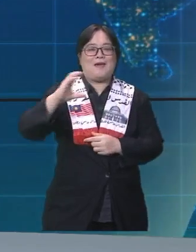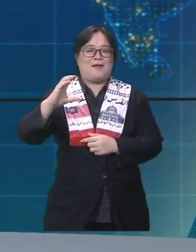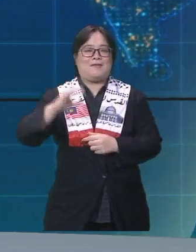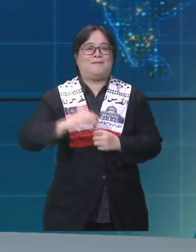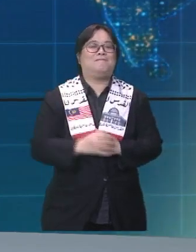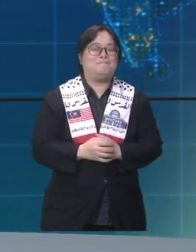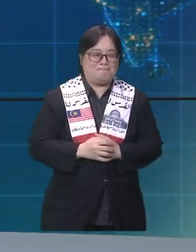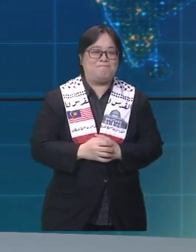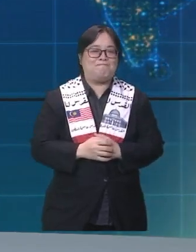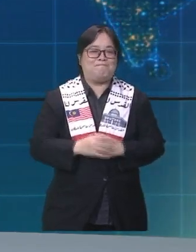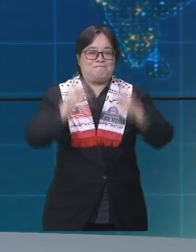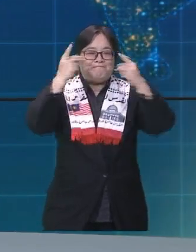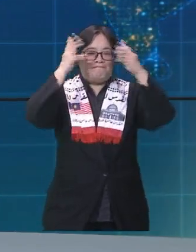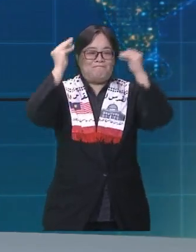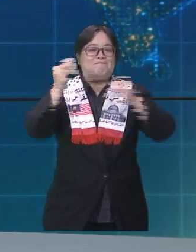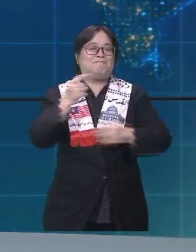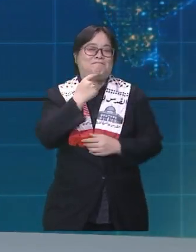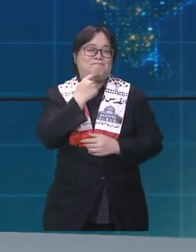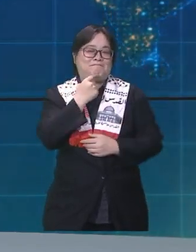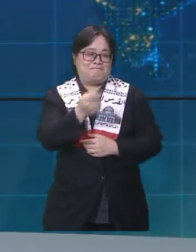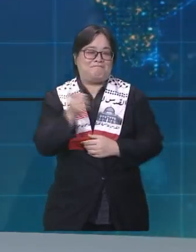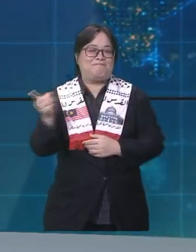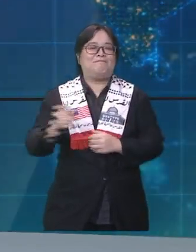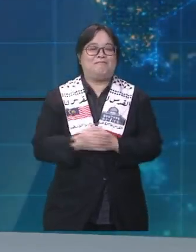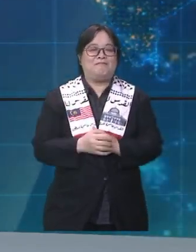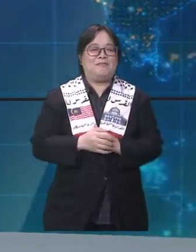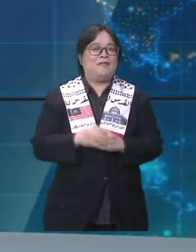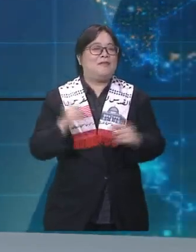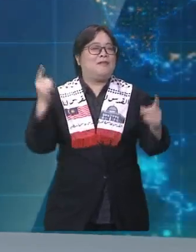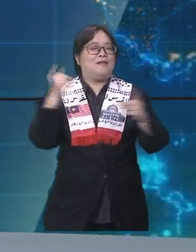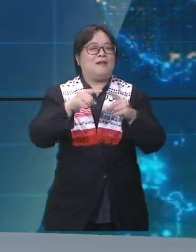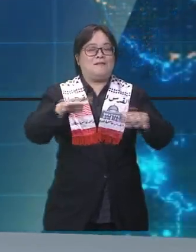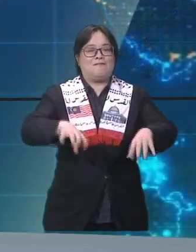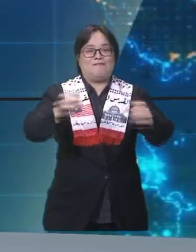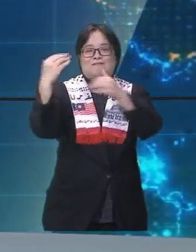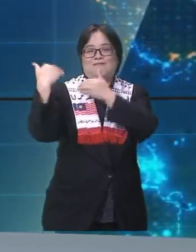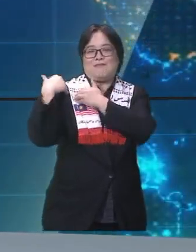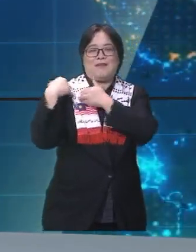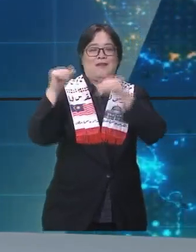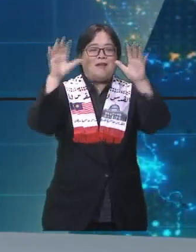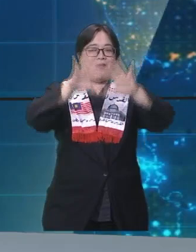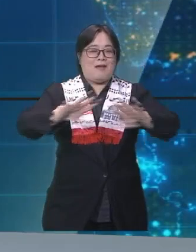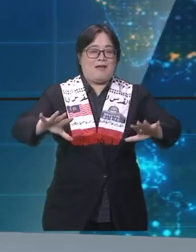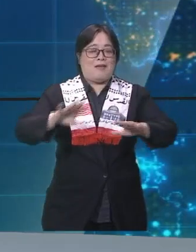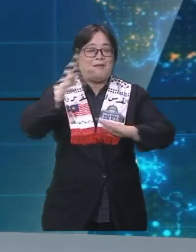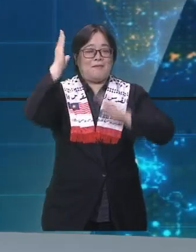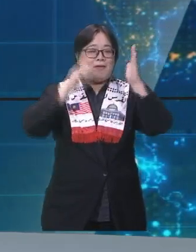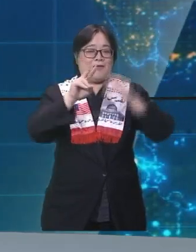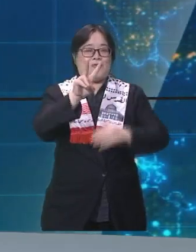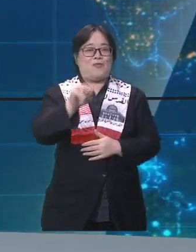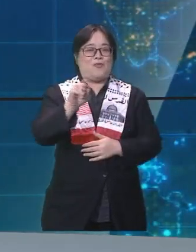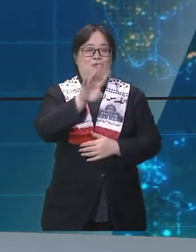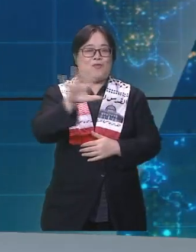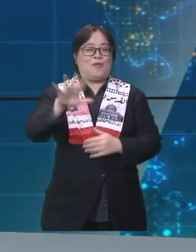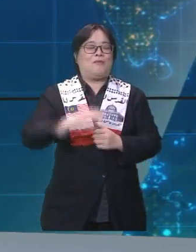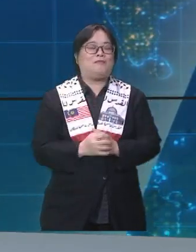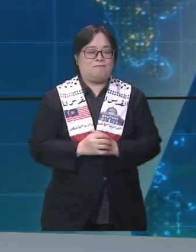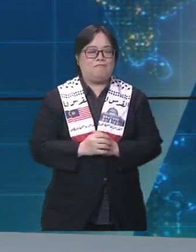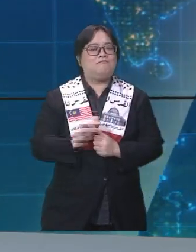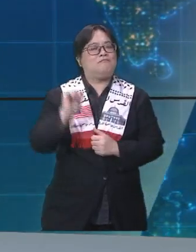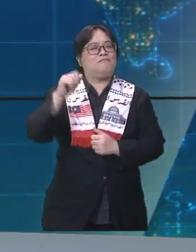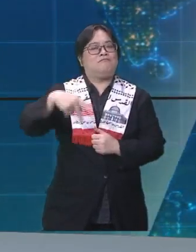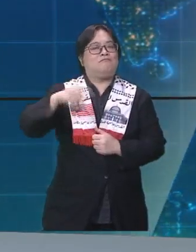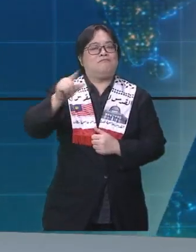kuasa ASEAN APG Perdana Menteri Datuk Seri Anwar Ibrahim berkata bersempena kepengerusian ASEAN yang akan diambil alih Malaysia pada